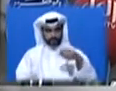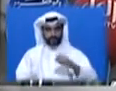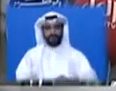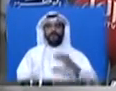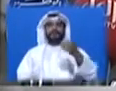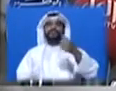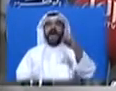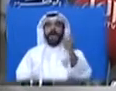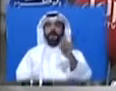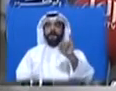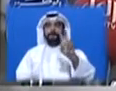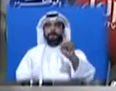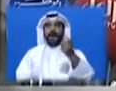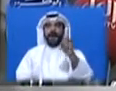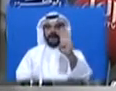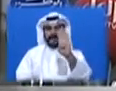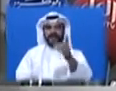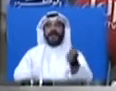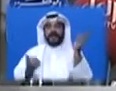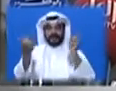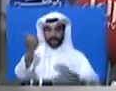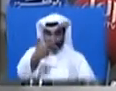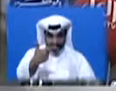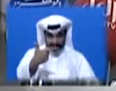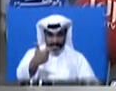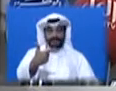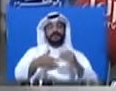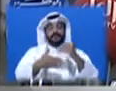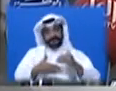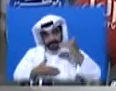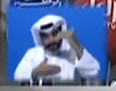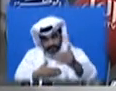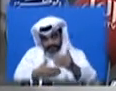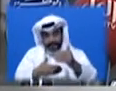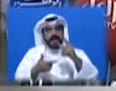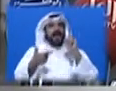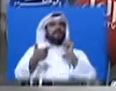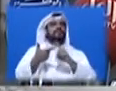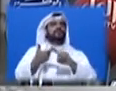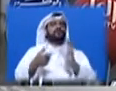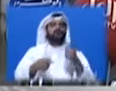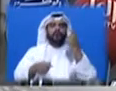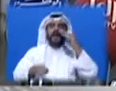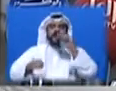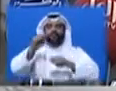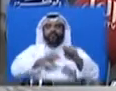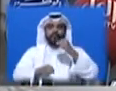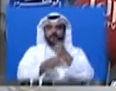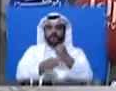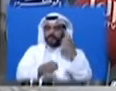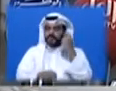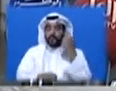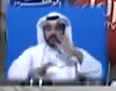جابر المبارك، ومن ثم كذلك القسم الآخر اللي هو اللي